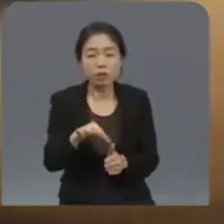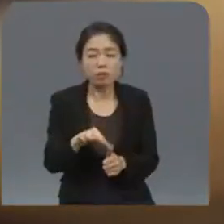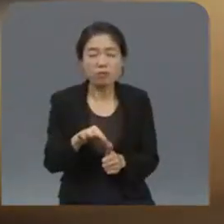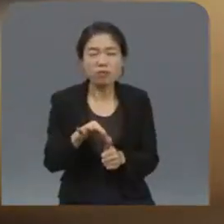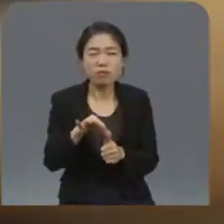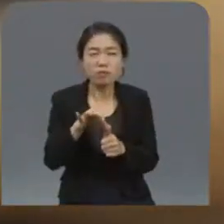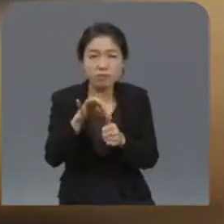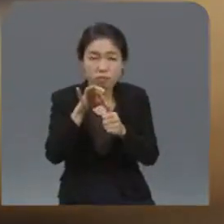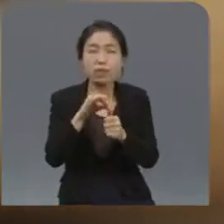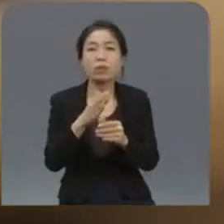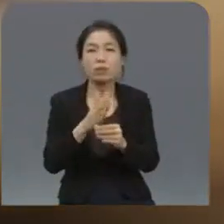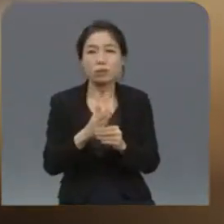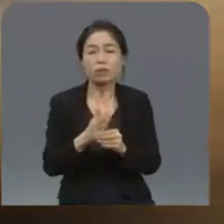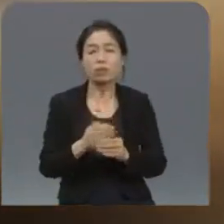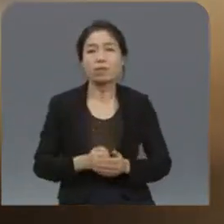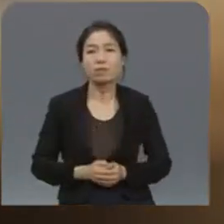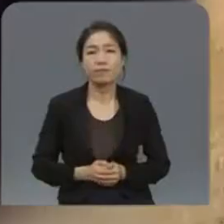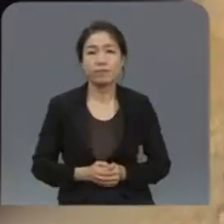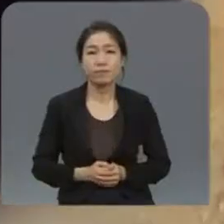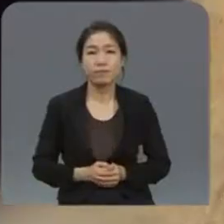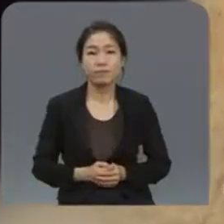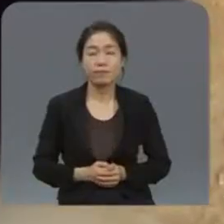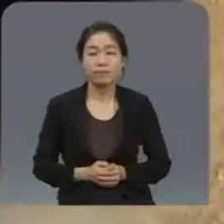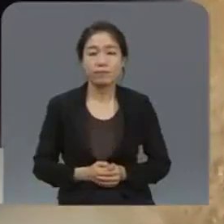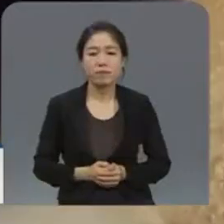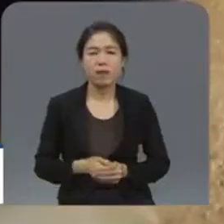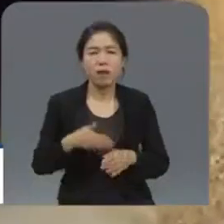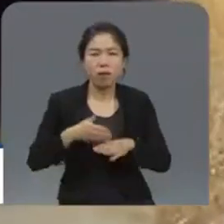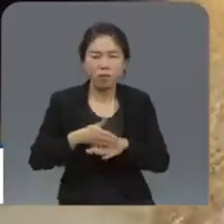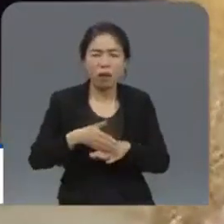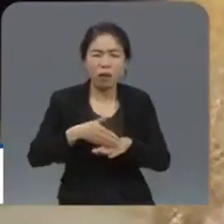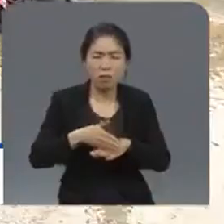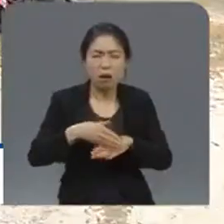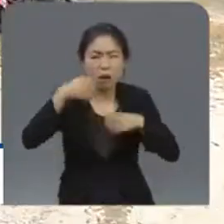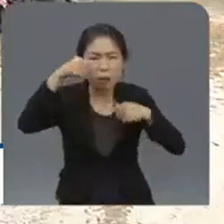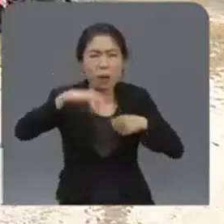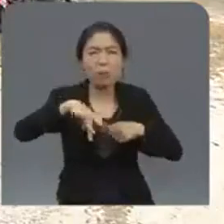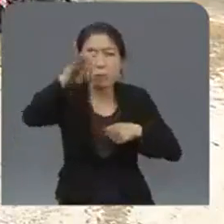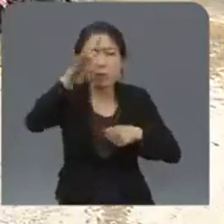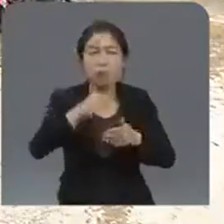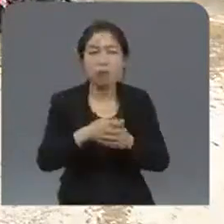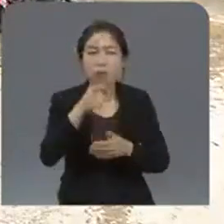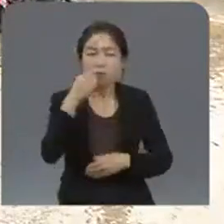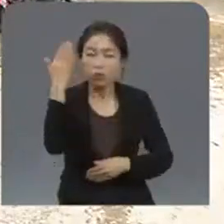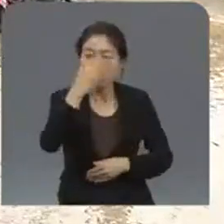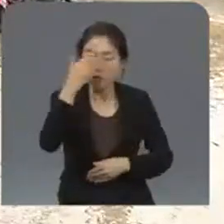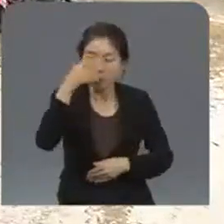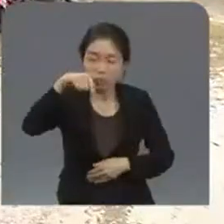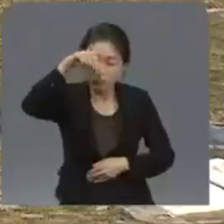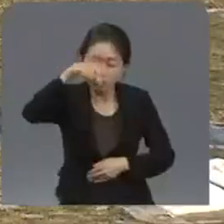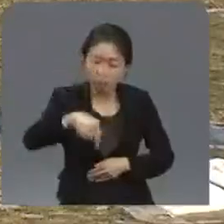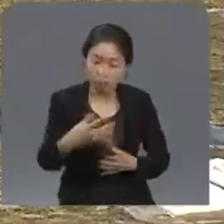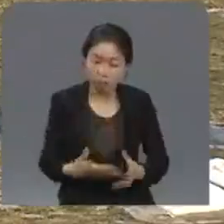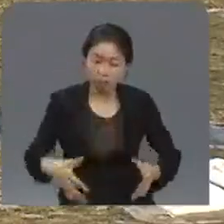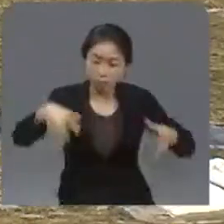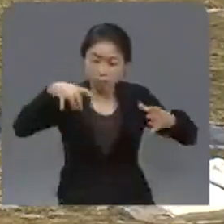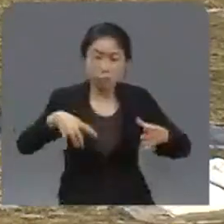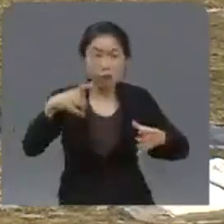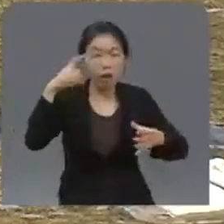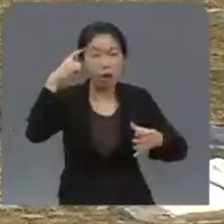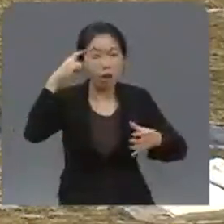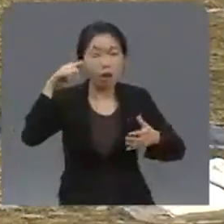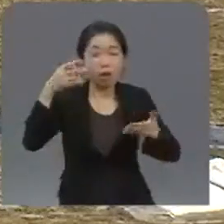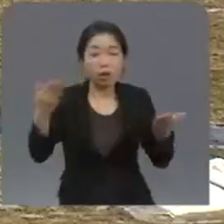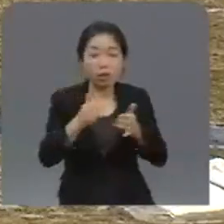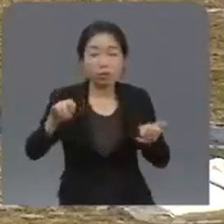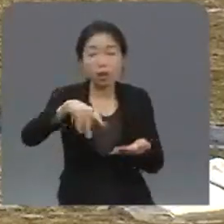끌어올리기 위한 구조 작업이 한창입니다. 천천히 다리부터. 정수장 지하 탱크에서 작업자들이 쓰러진 건